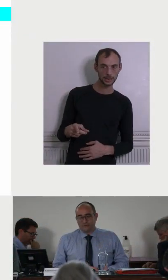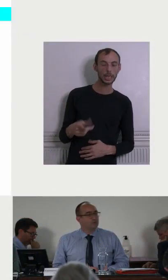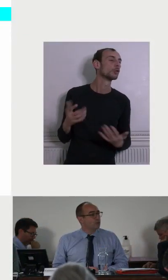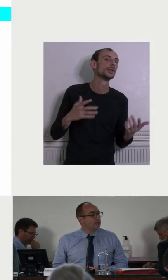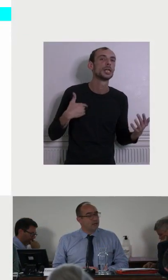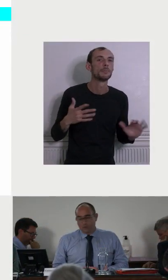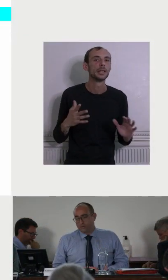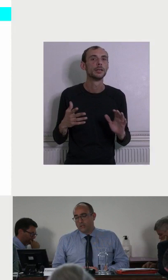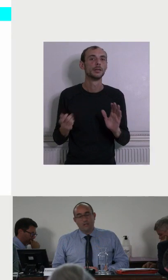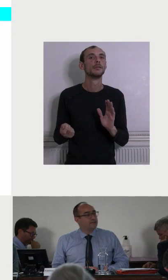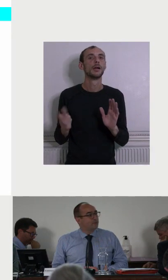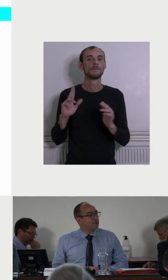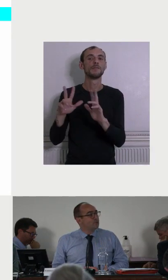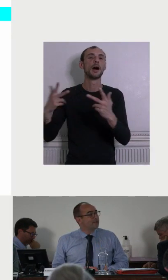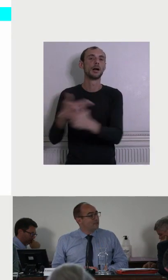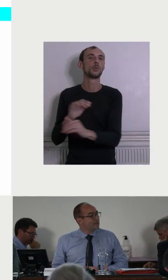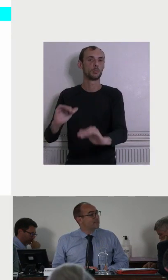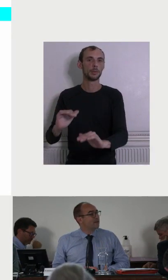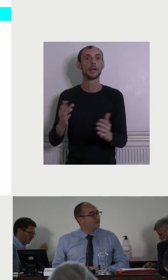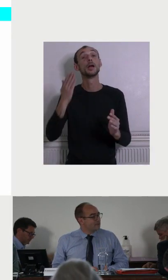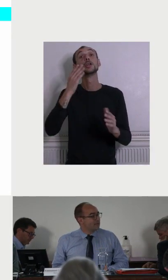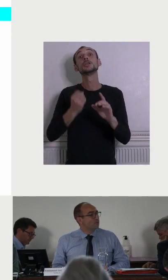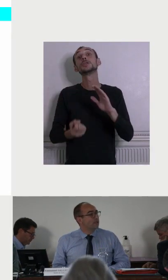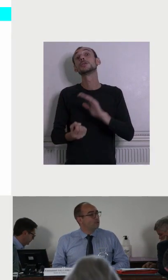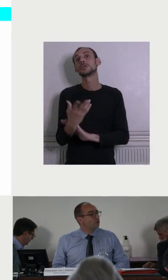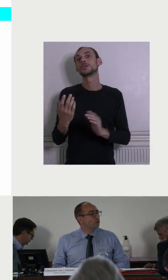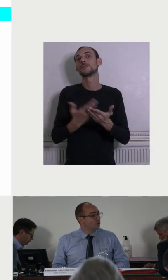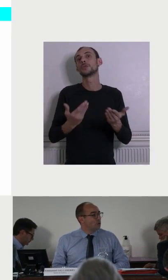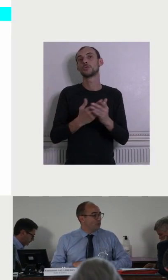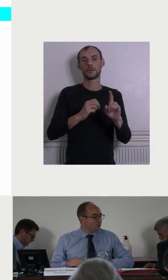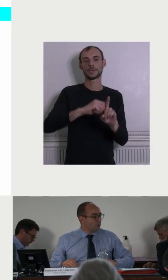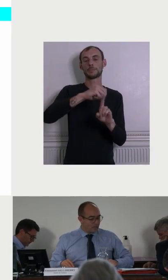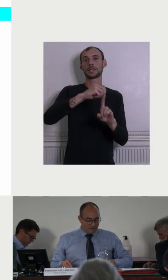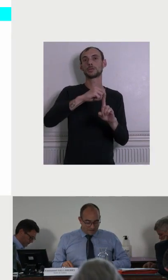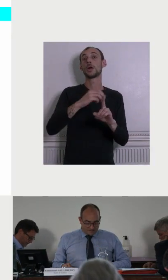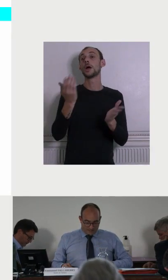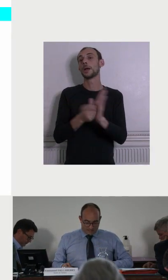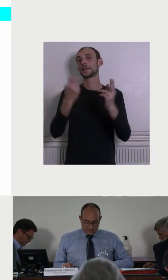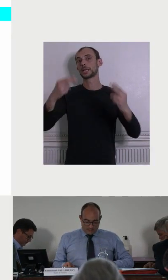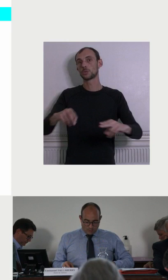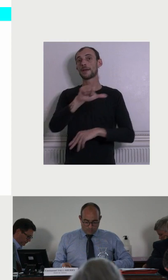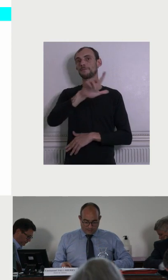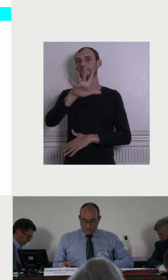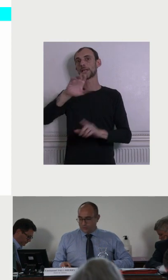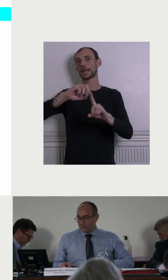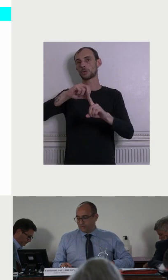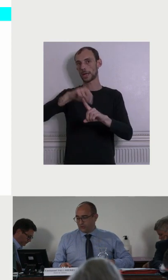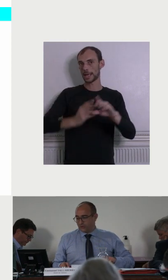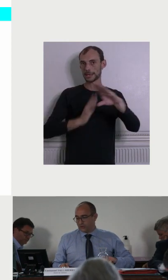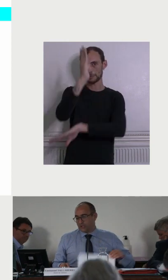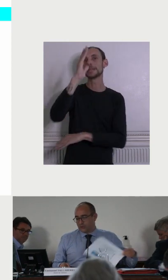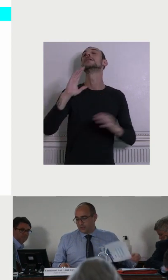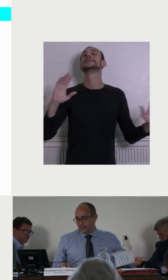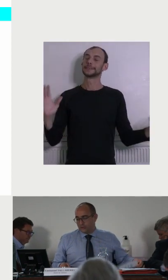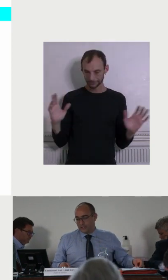sûr là plus dans quelque chose de symbolique compte tenu du poids énergétique que cela a, mais tout le monde doit montrer l'exemple, et puis les petits ruisseaux font les grandes rivières.